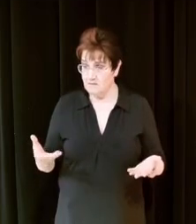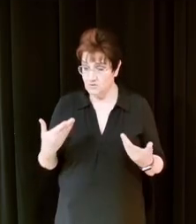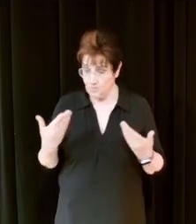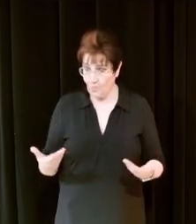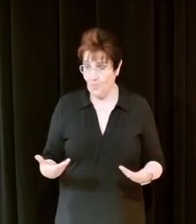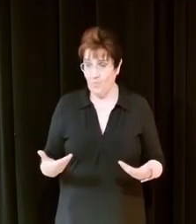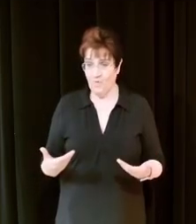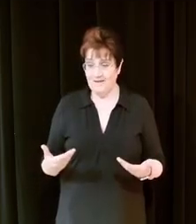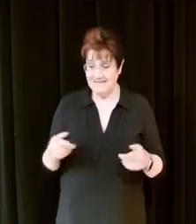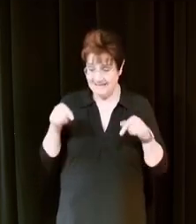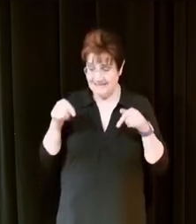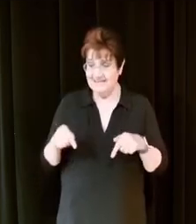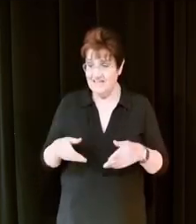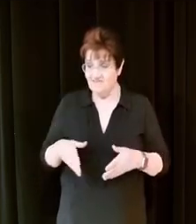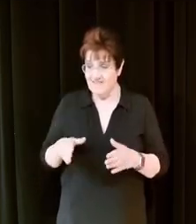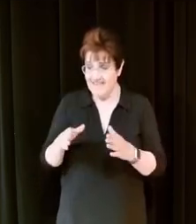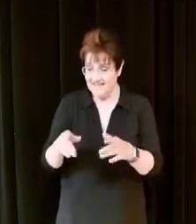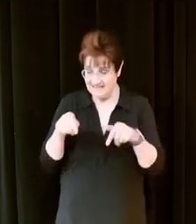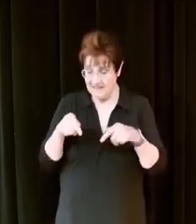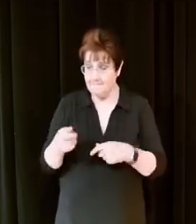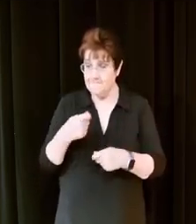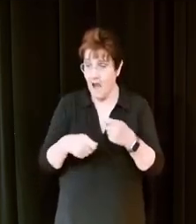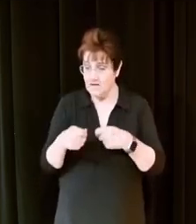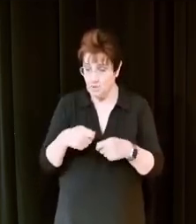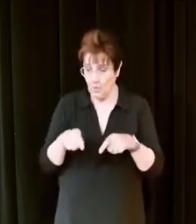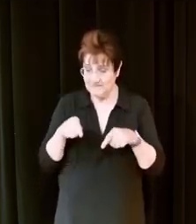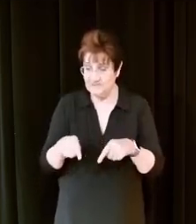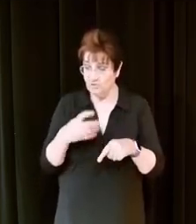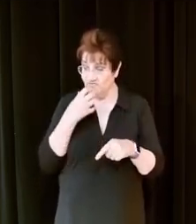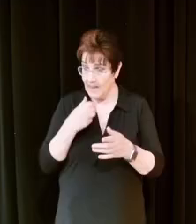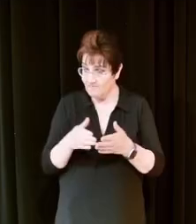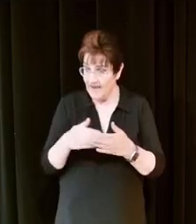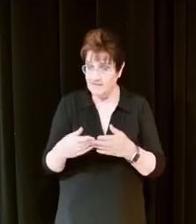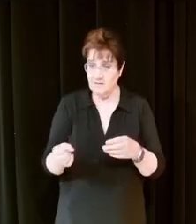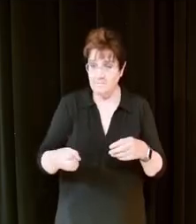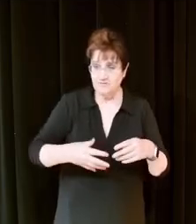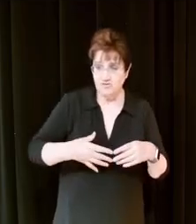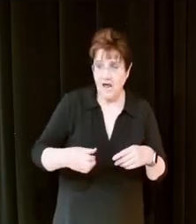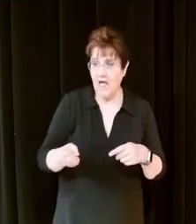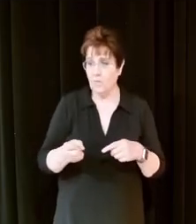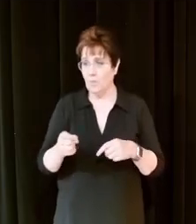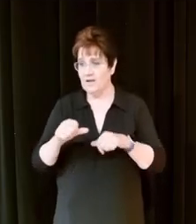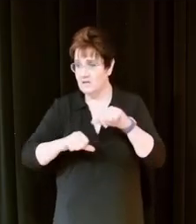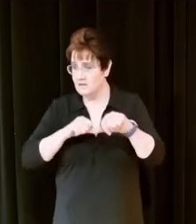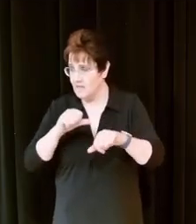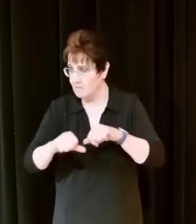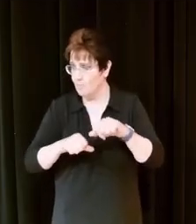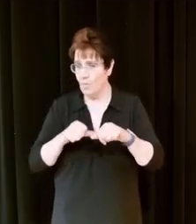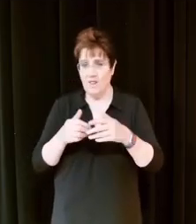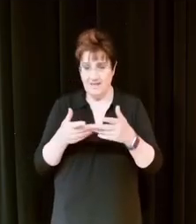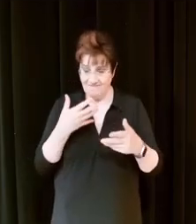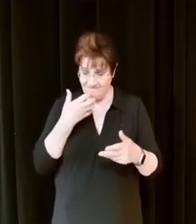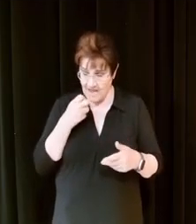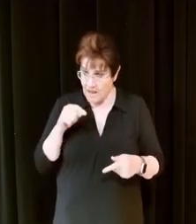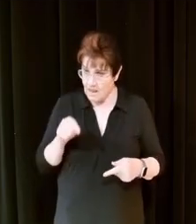Will ich diesen Weg durch diese Behandlung weitergehen mit Bestrahlung und Chemo und was auch immer alles, oder will ich das